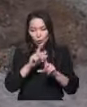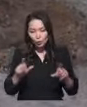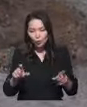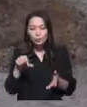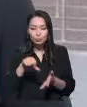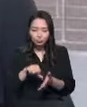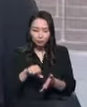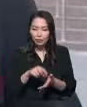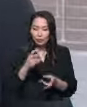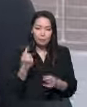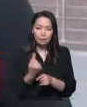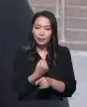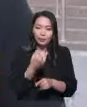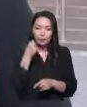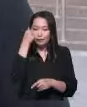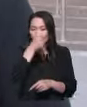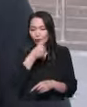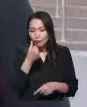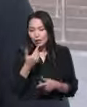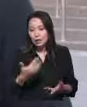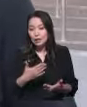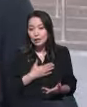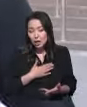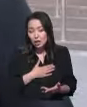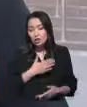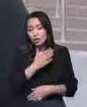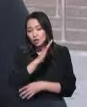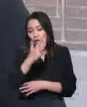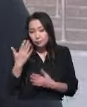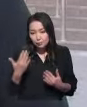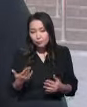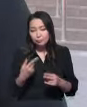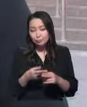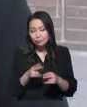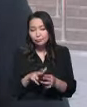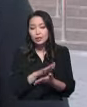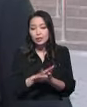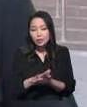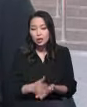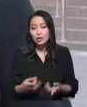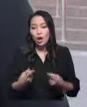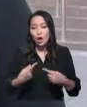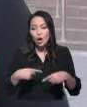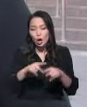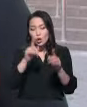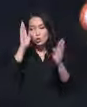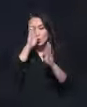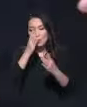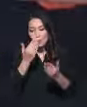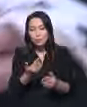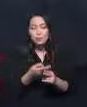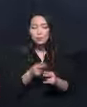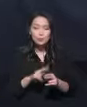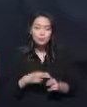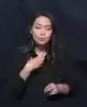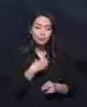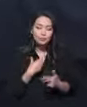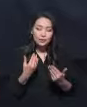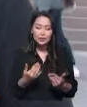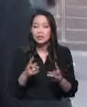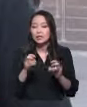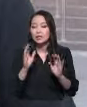уже не первый год. Это наш вклад по внесению чистоты в окружающую среду. В целом такие мероприятия для нас очень важны. Не только с точки